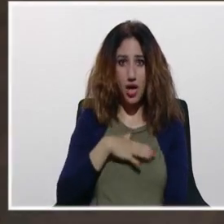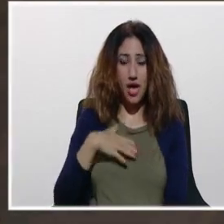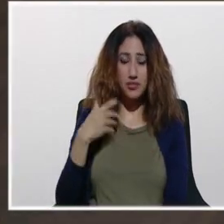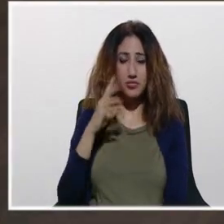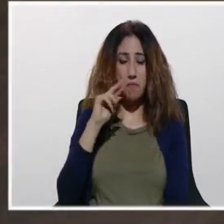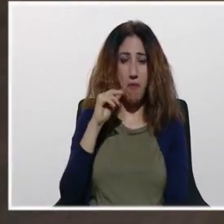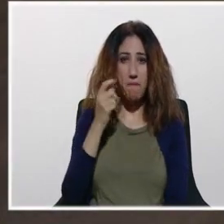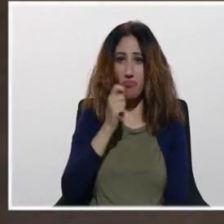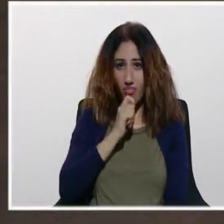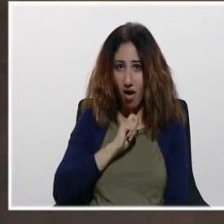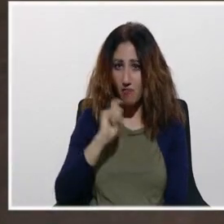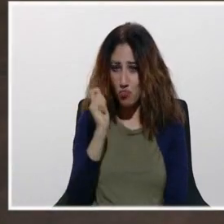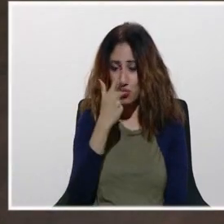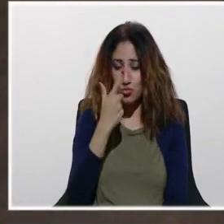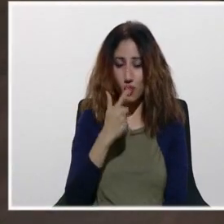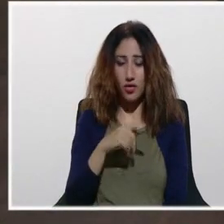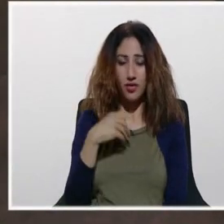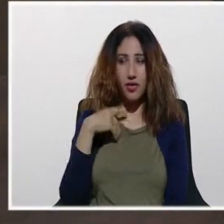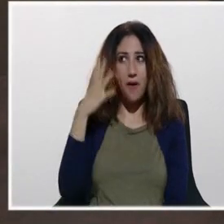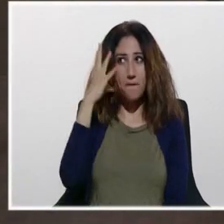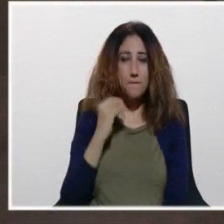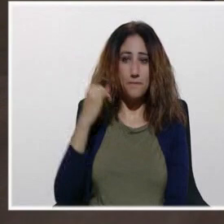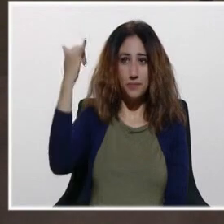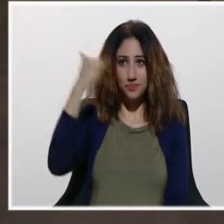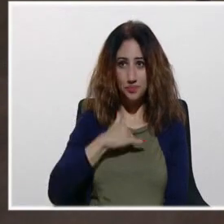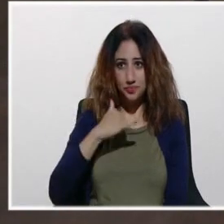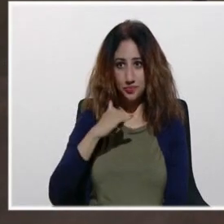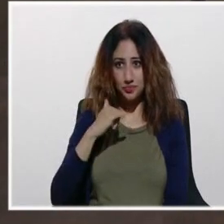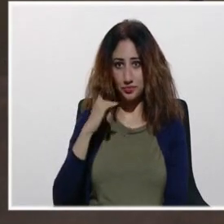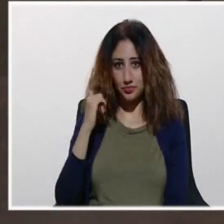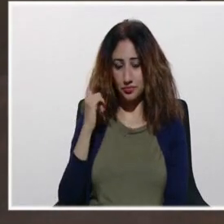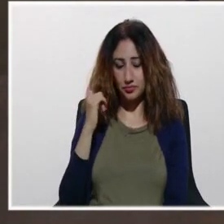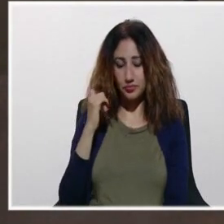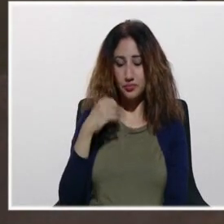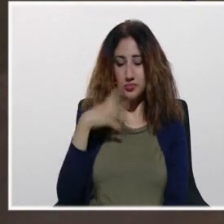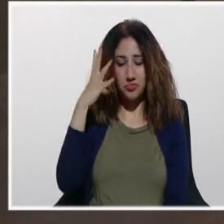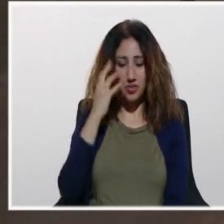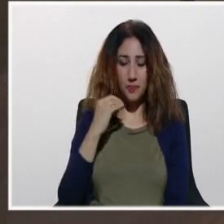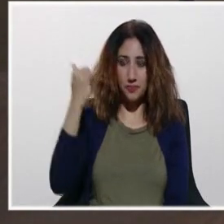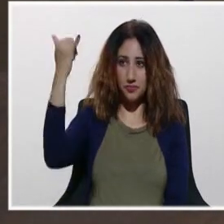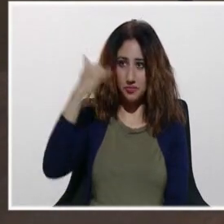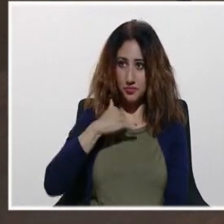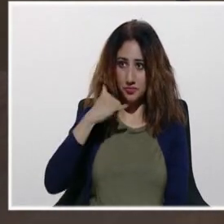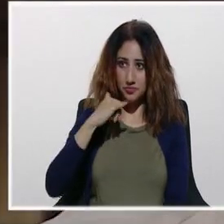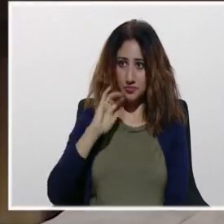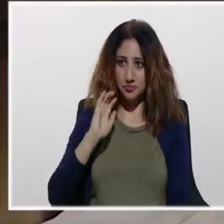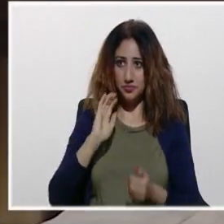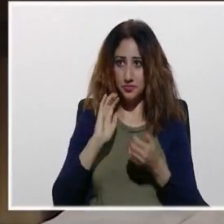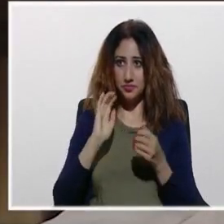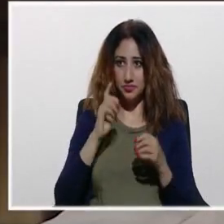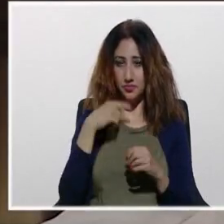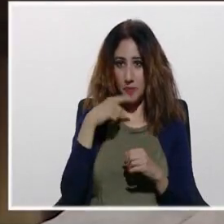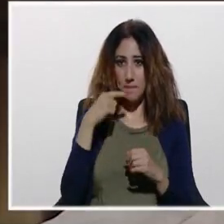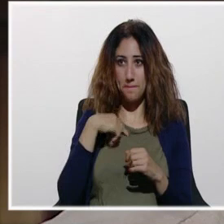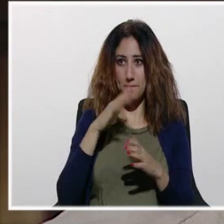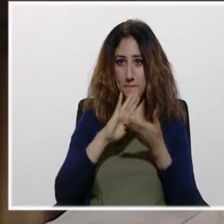يعني انا سعيد بوجودك معانا، بس ربنا امر بالستر يا جيم والله. ومش هسالك اكتر من كده عشان ايه امر ربنا